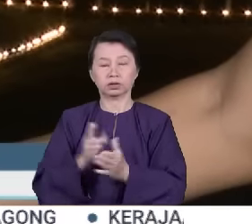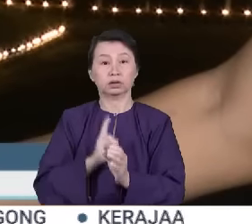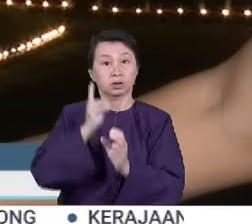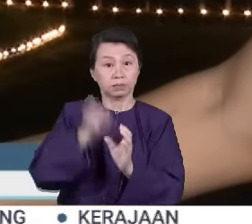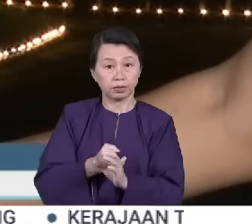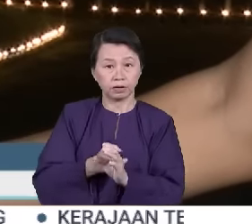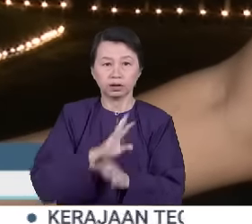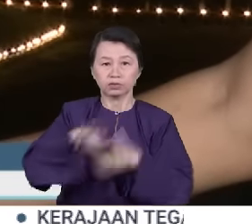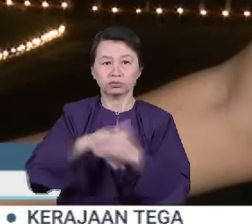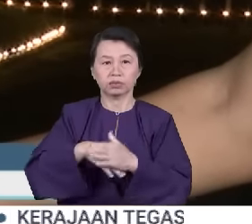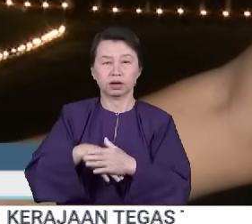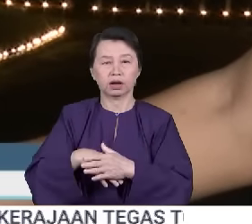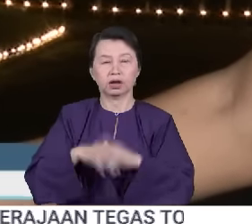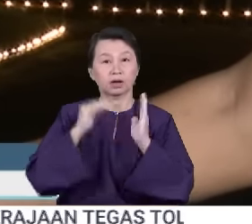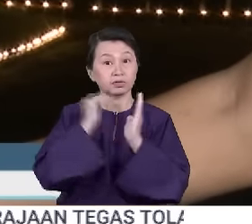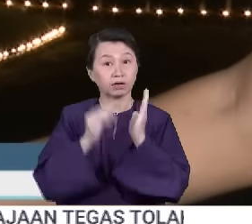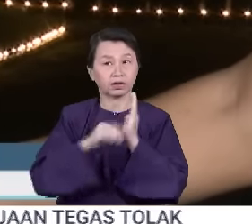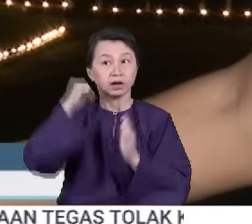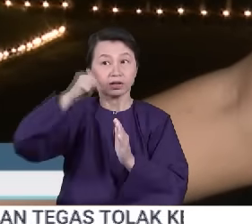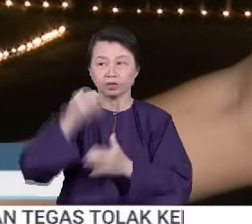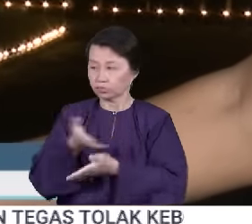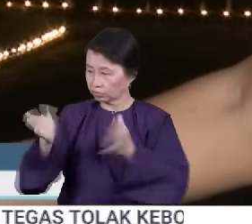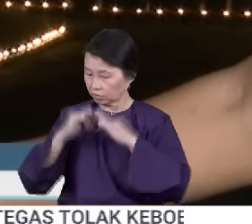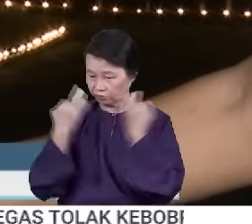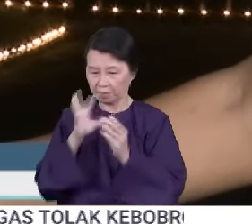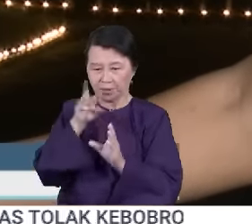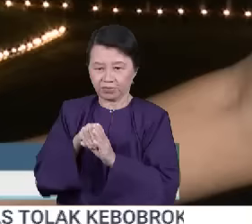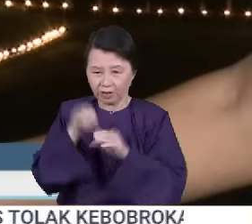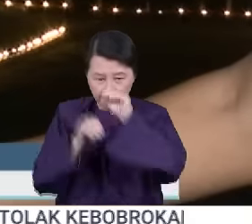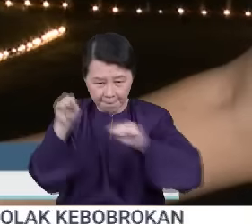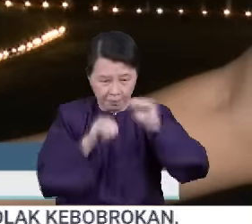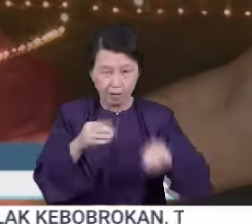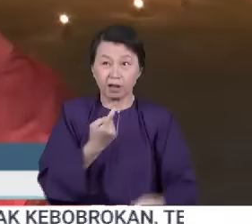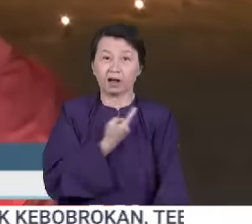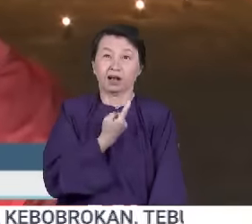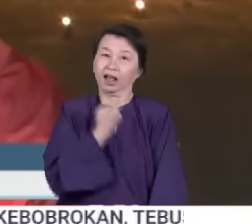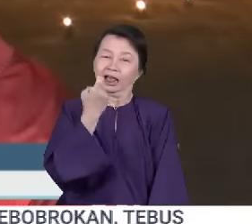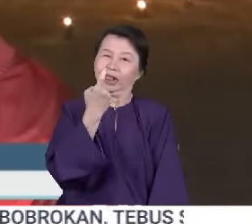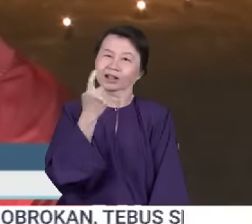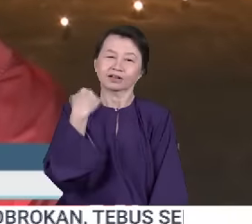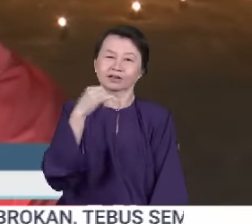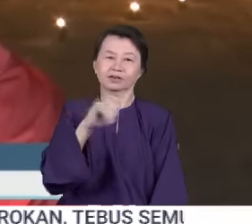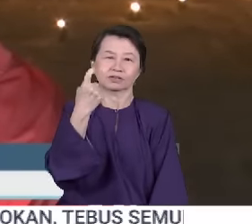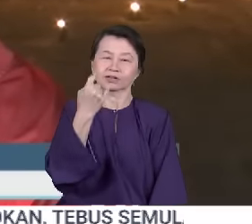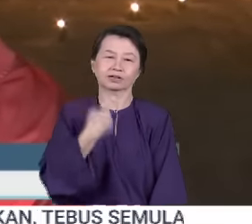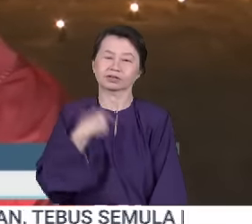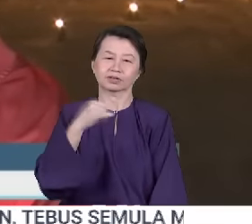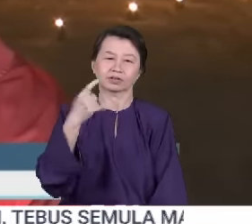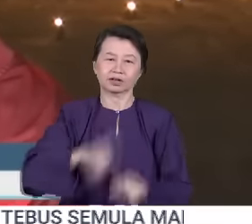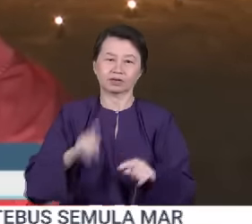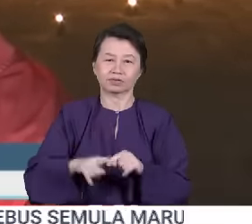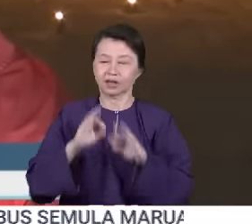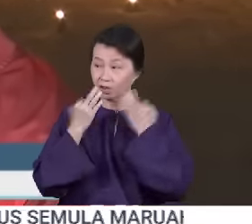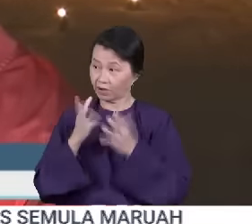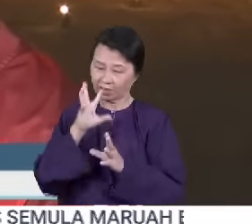semua adalah sanak saudara dan semua family lah ikut. Kalau saya satu orang tak jauh boleh kan? Persediaan kami orang ni